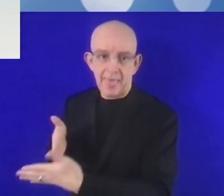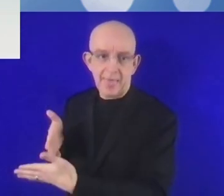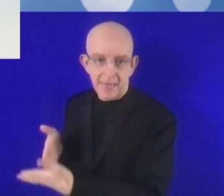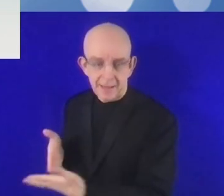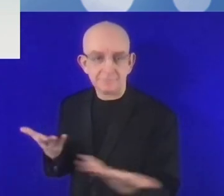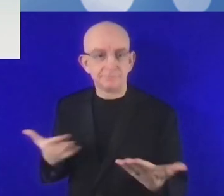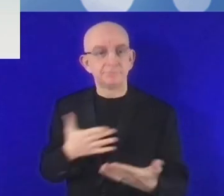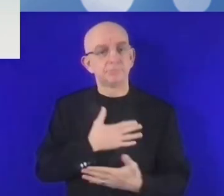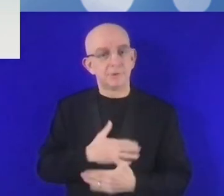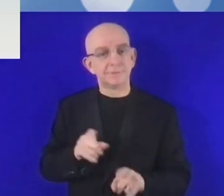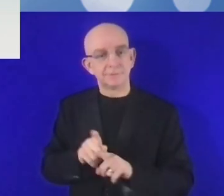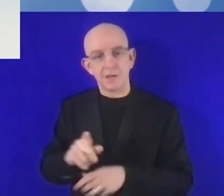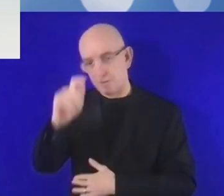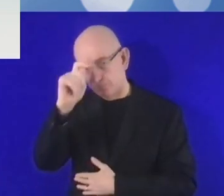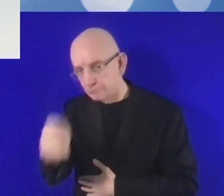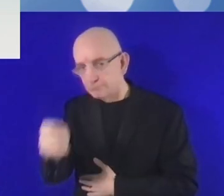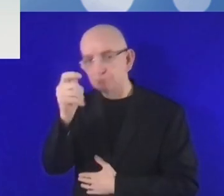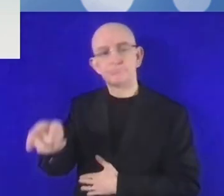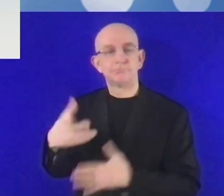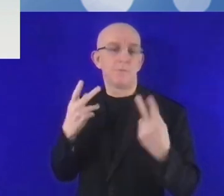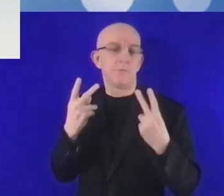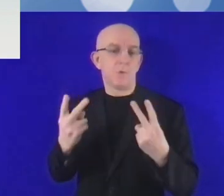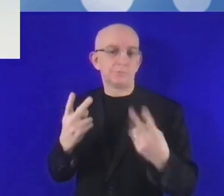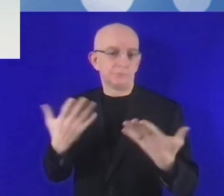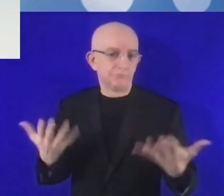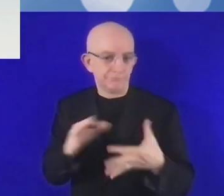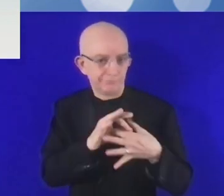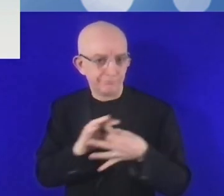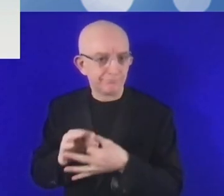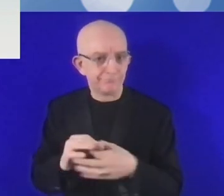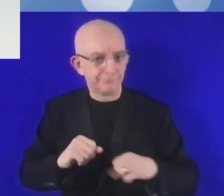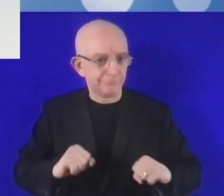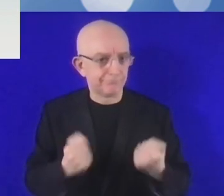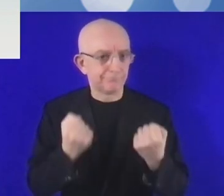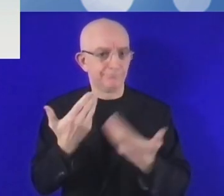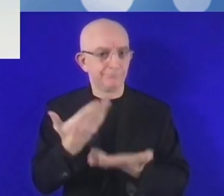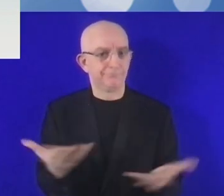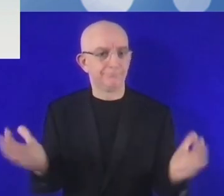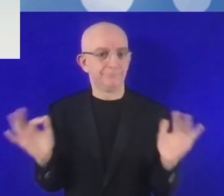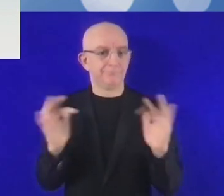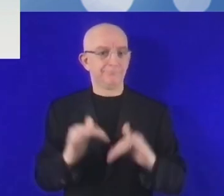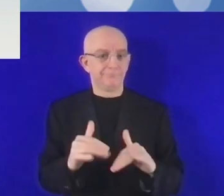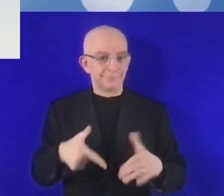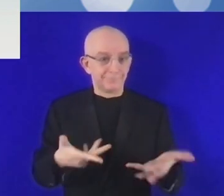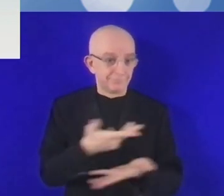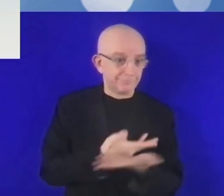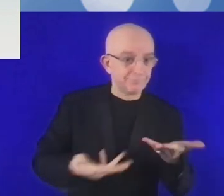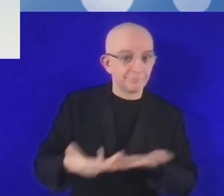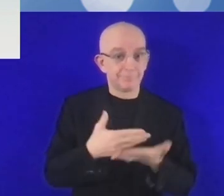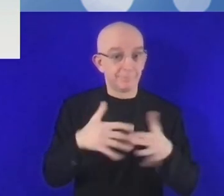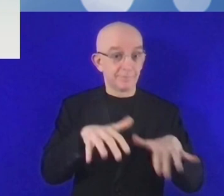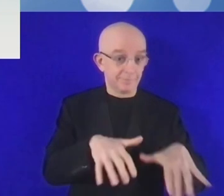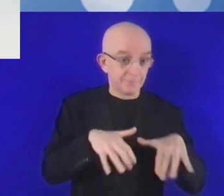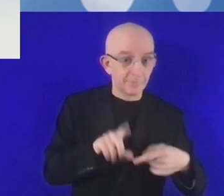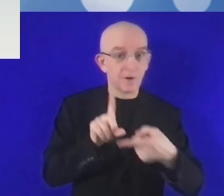организаторов Польши за их работу, которая позволяет нам вести эту дискуссию. Очень